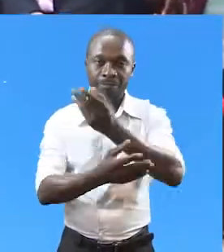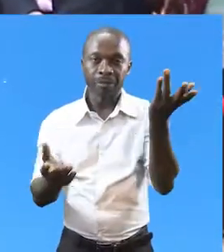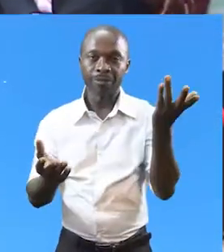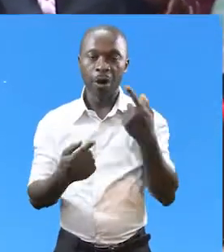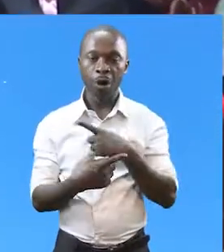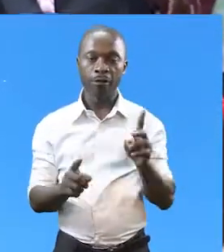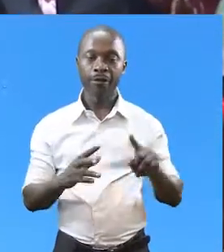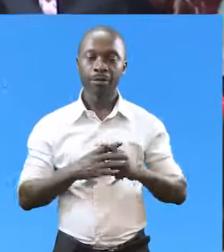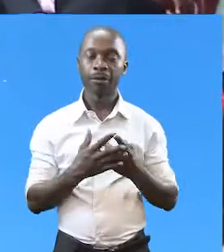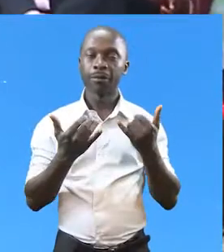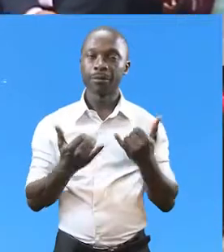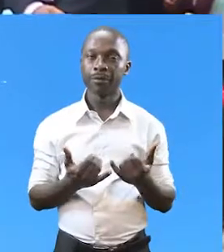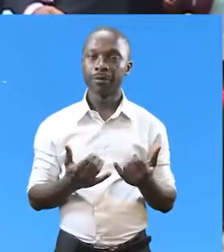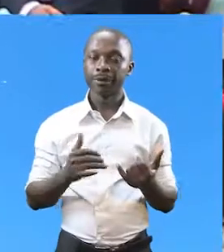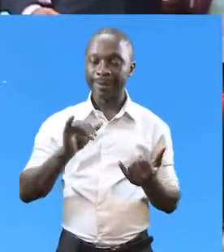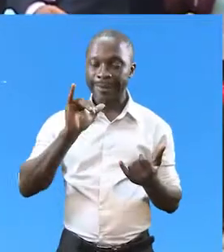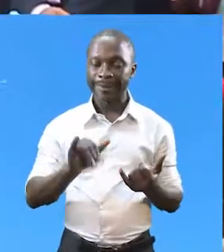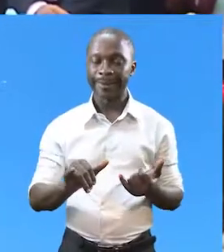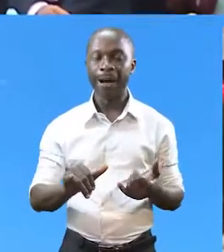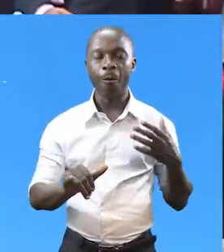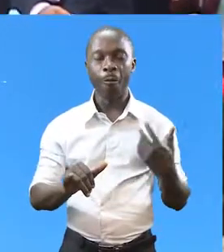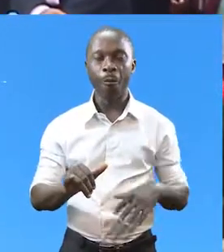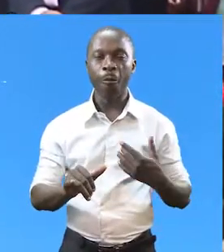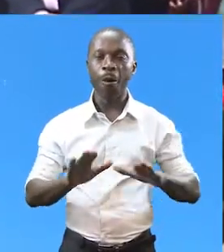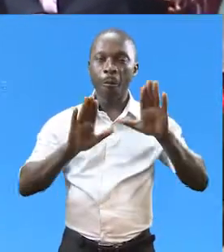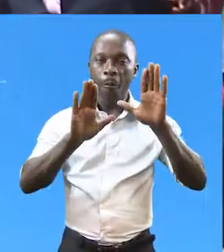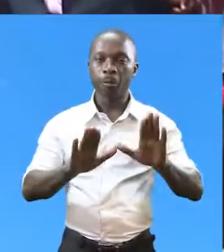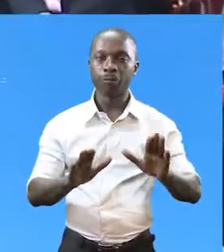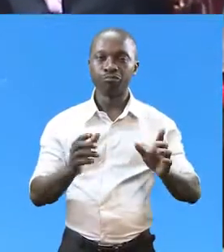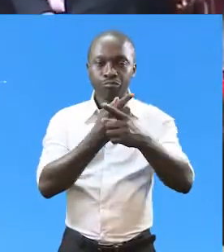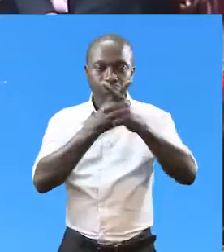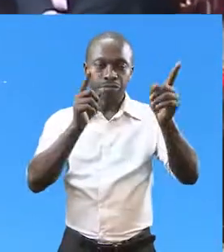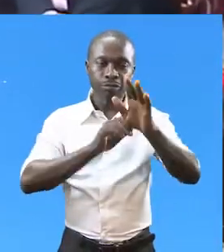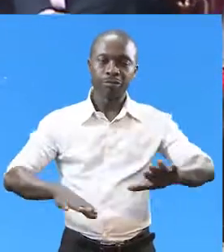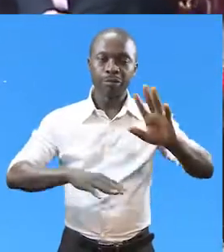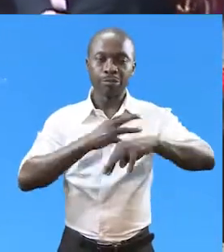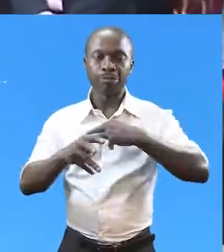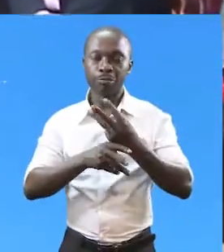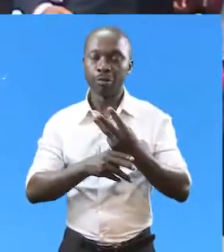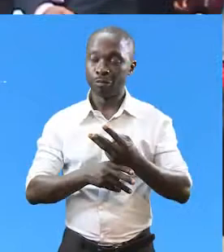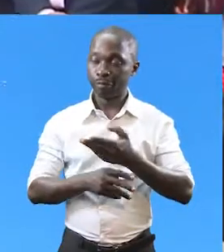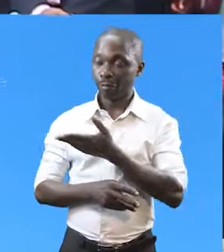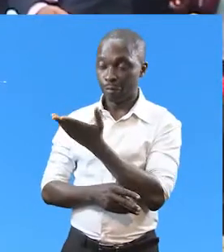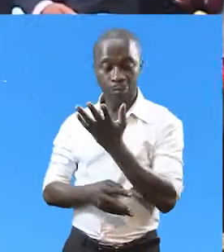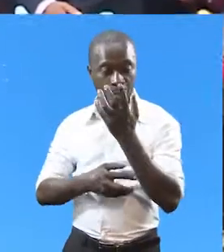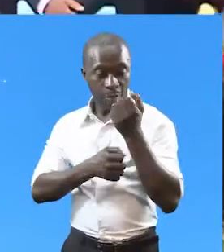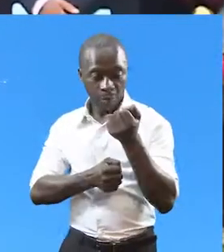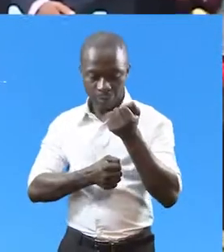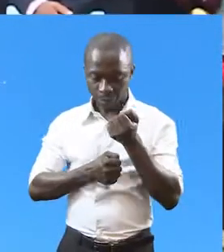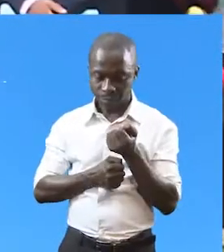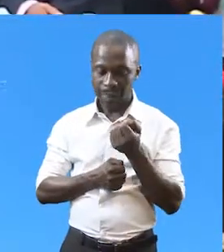une notoriété et une autorité remarquables à l'image de sa prestigieuse